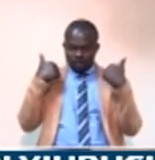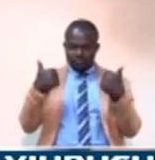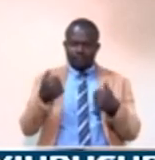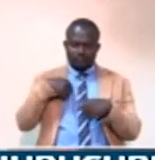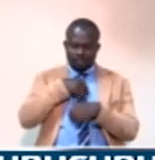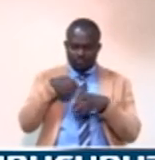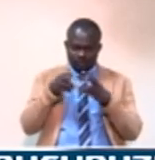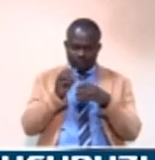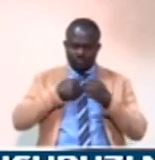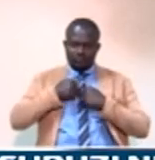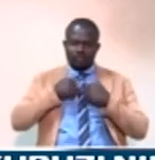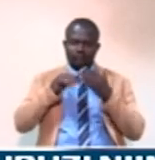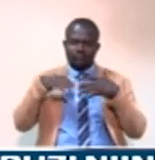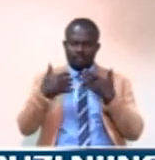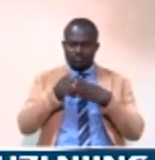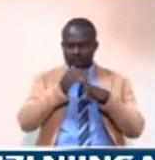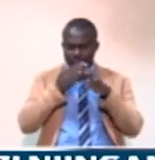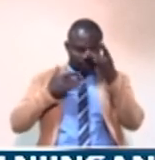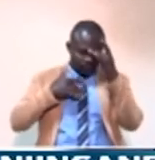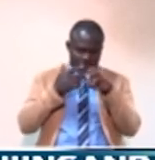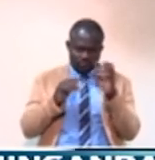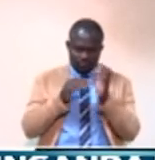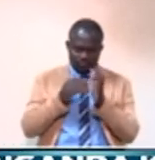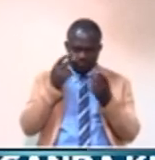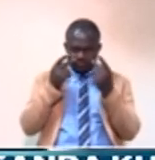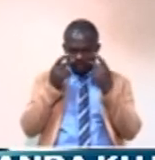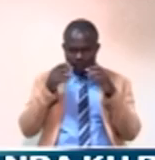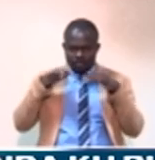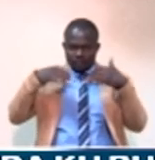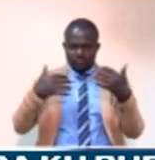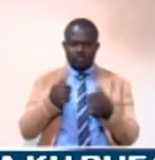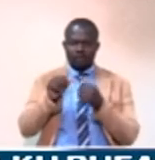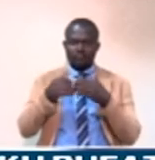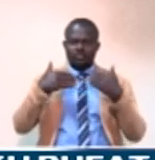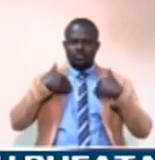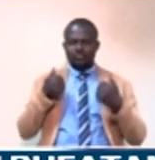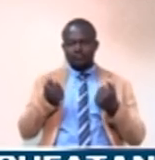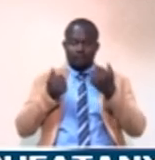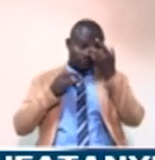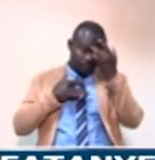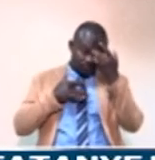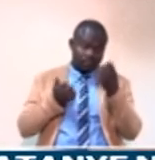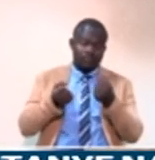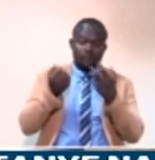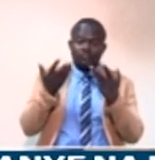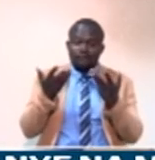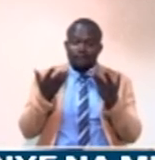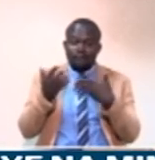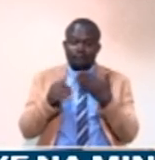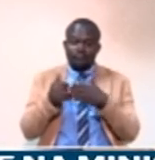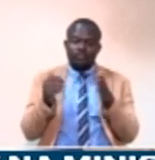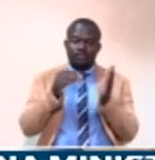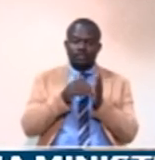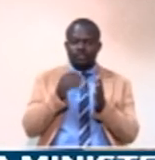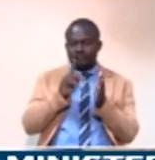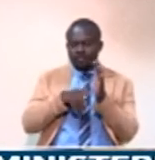uko u Rwanda ruhagaze mu kurwanya iki cyorezo, ariko tunarebe uburyo mu bijyanye n'ubuzima se hari abarwayi bangana iki, hanyuma nanone